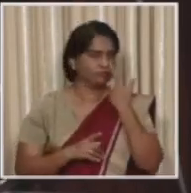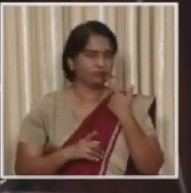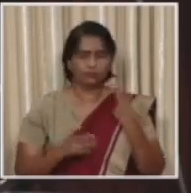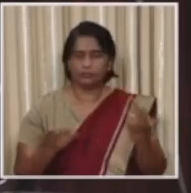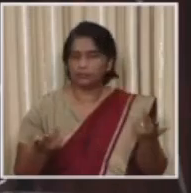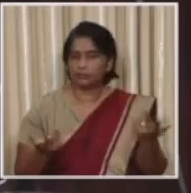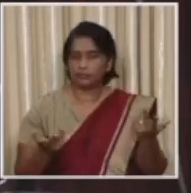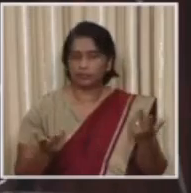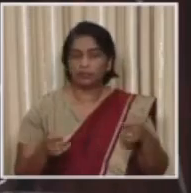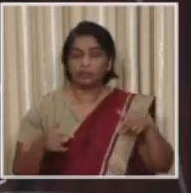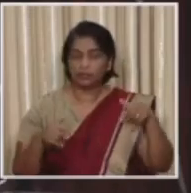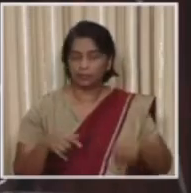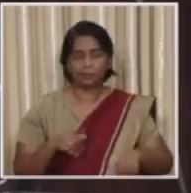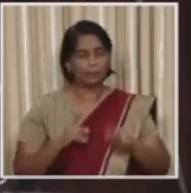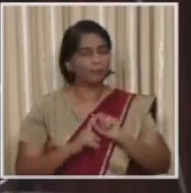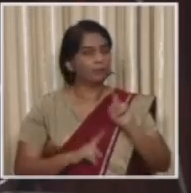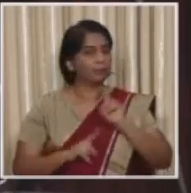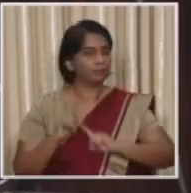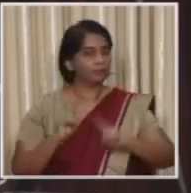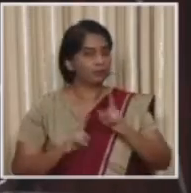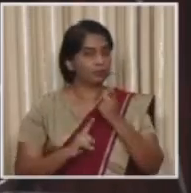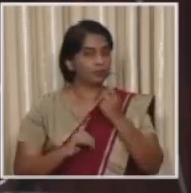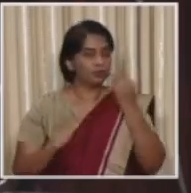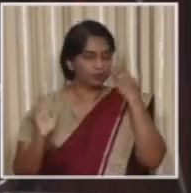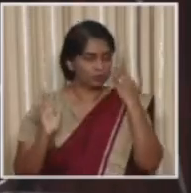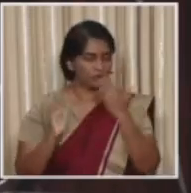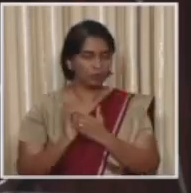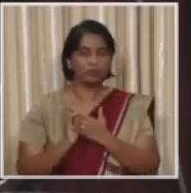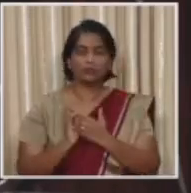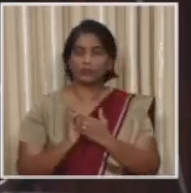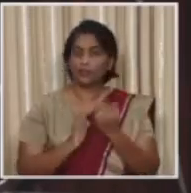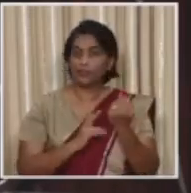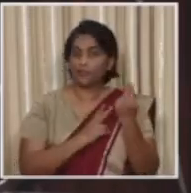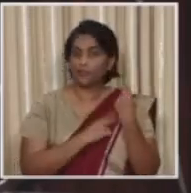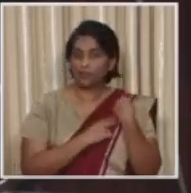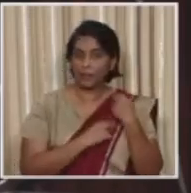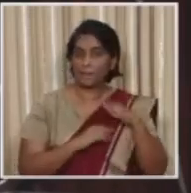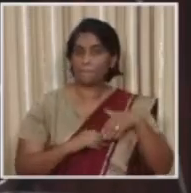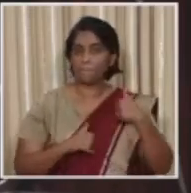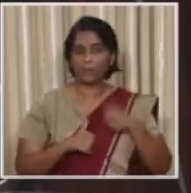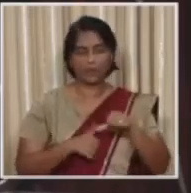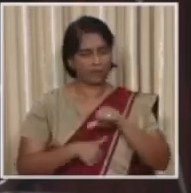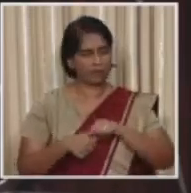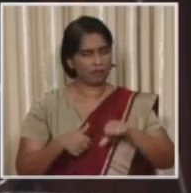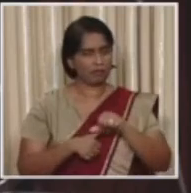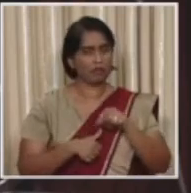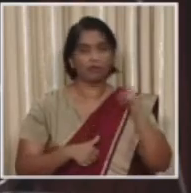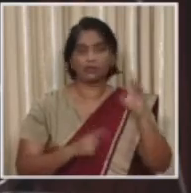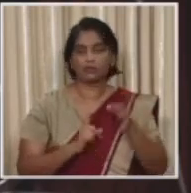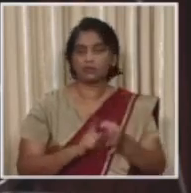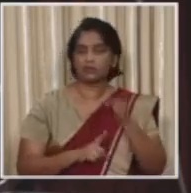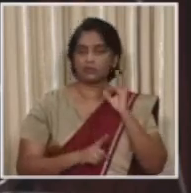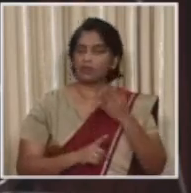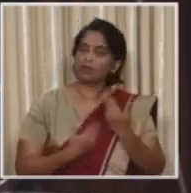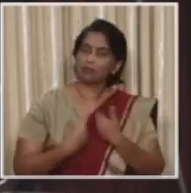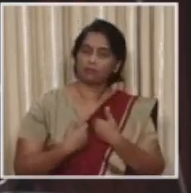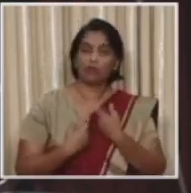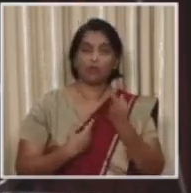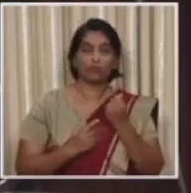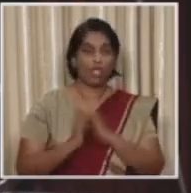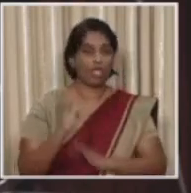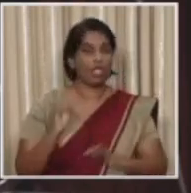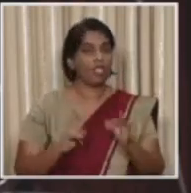කනගාටුදායකයි මේ පාර්ලිමේන්තුව මුදල් සම්බන්ධයෙන් බල වගකිය යුතු ප්‍රධාන ආයතනයේ වෙද්දී එතුමා ජනාධිපතිතුමා හැටියට මුදල්